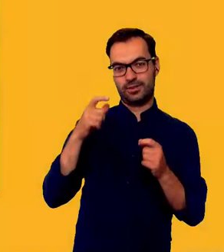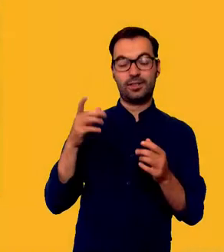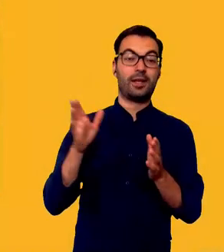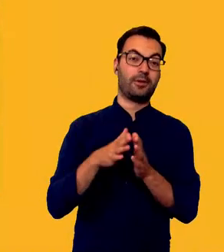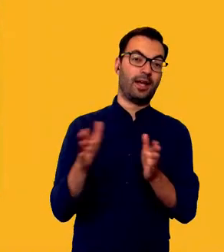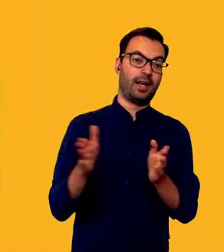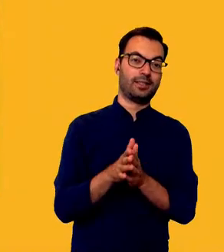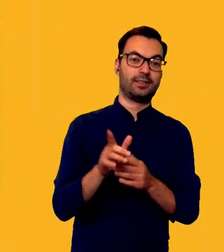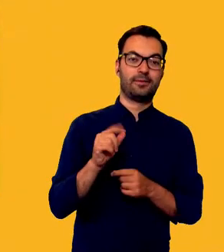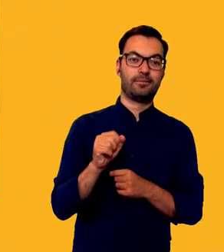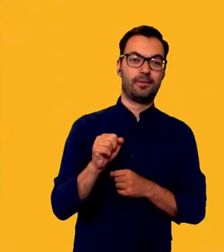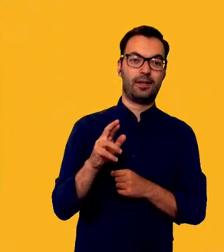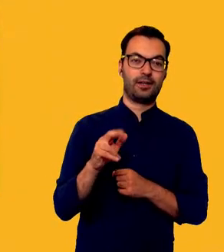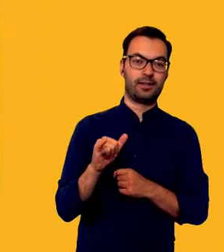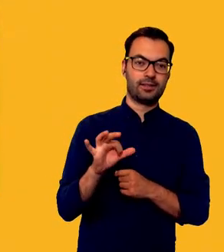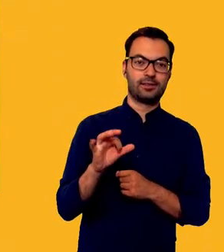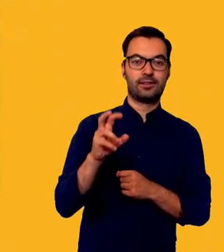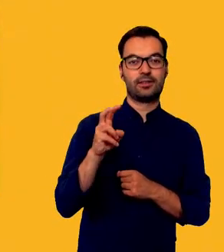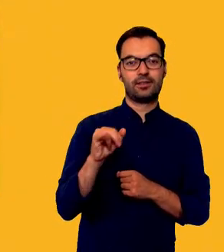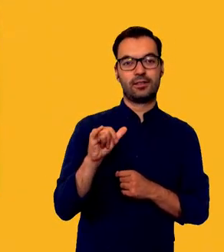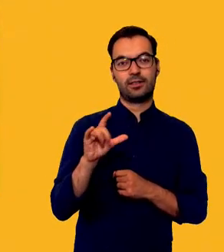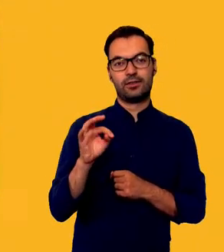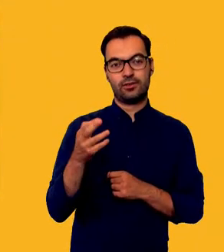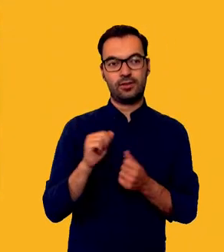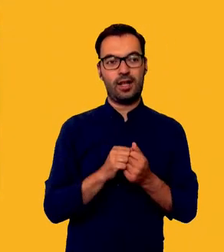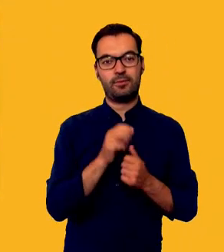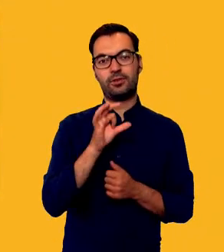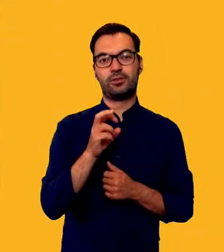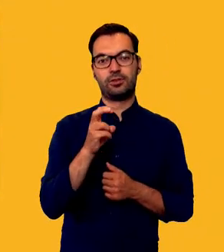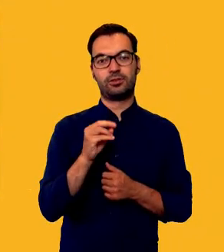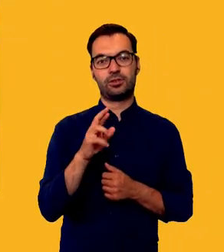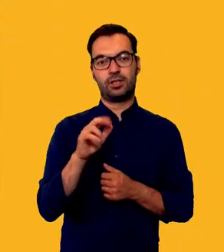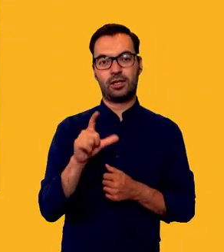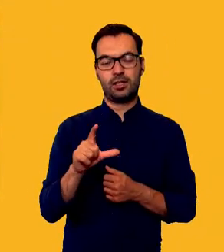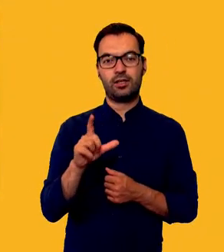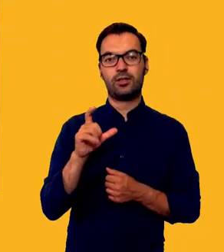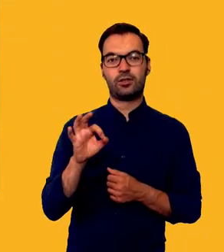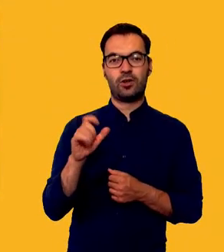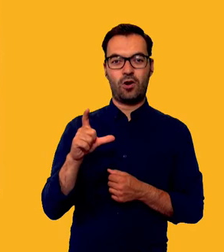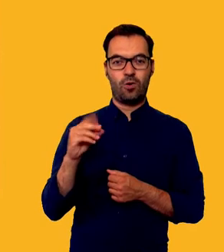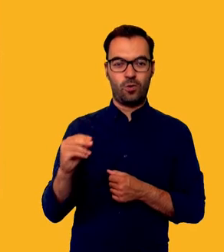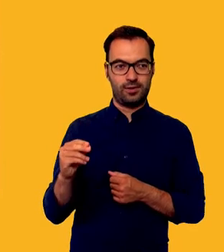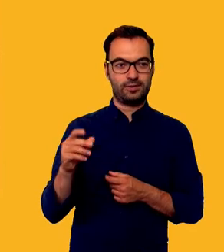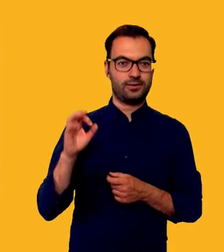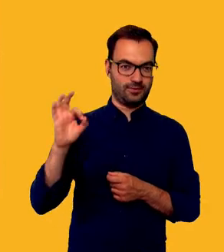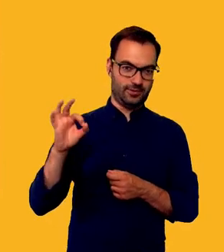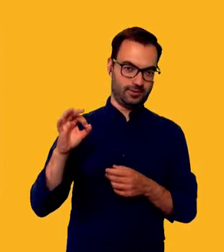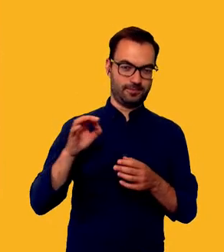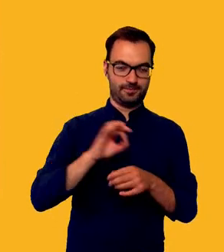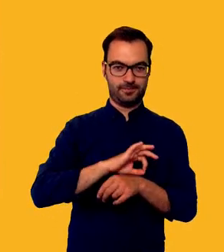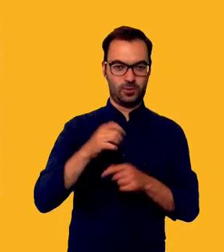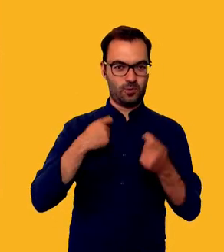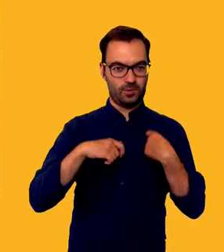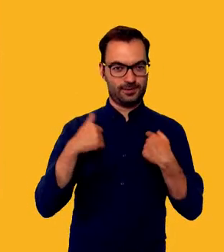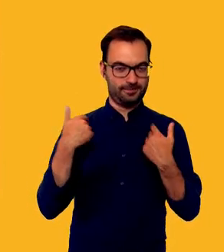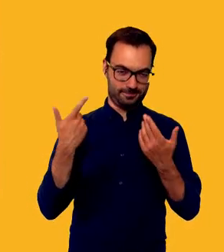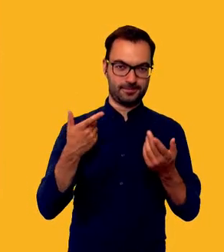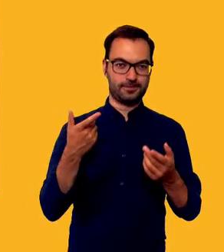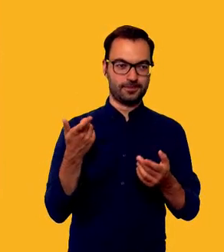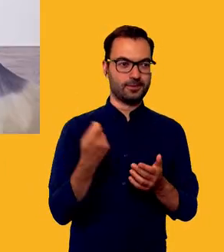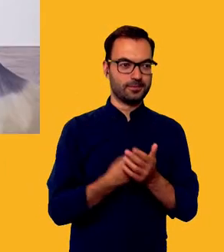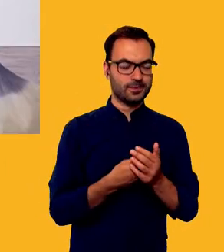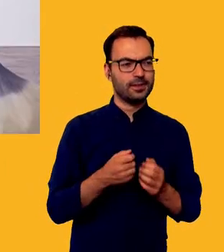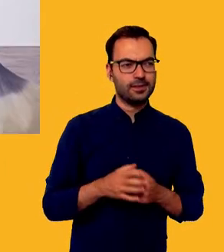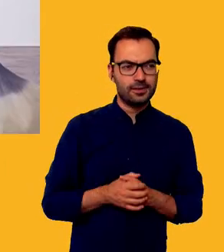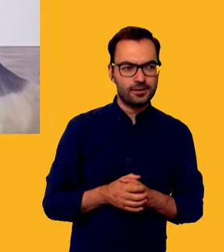Paris Hilton, czy to no właśnie z Sheryl Cole, która tutaj jest w kreacji zaprojektowanej przez Ewę. Jeżeli przejdziemy dalej